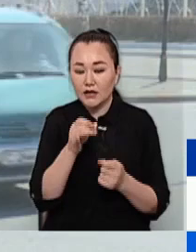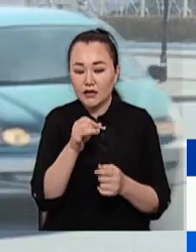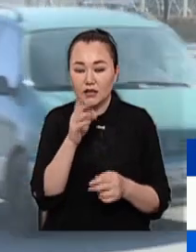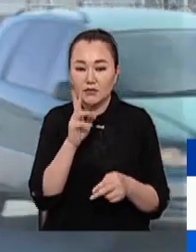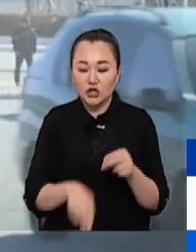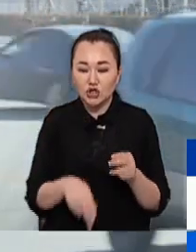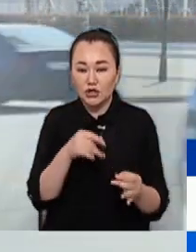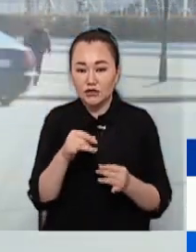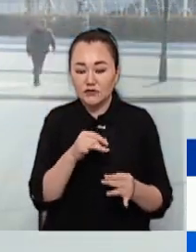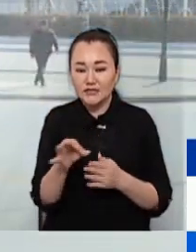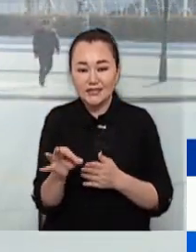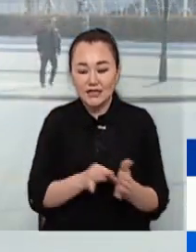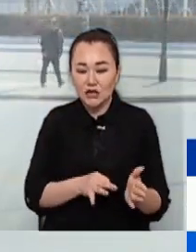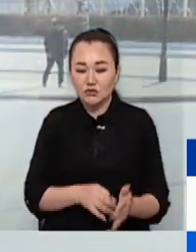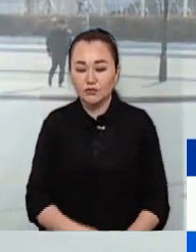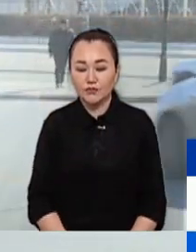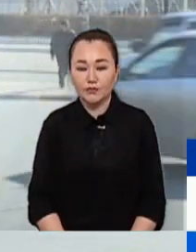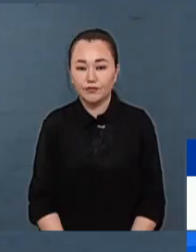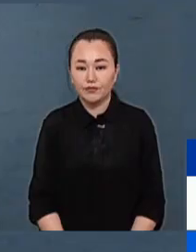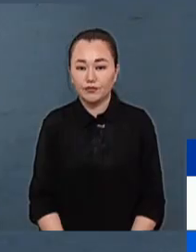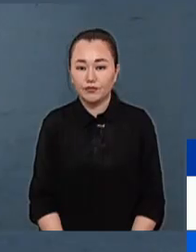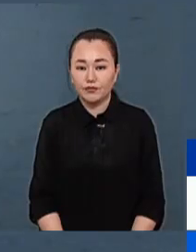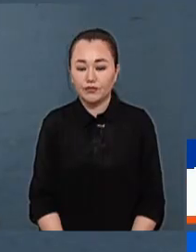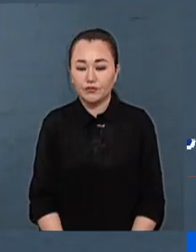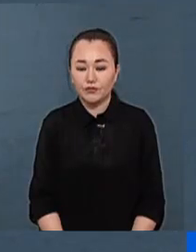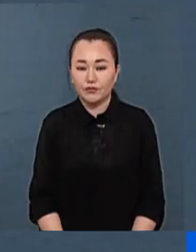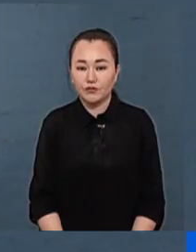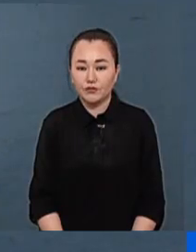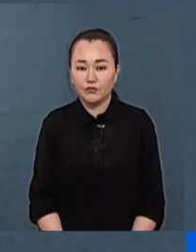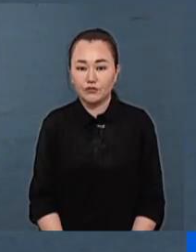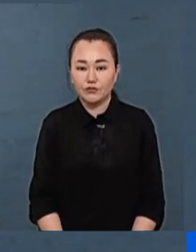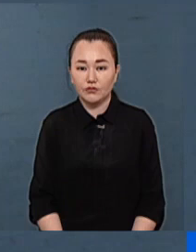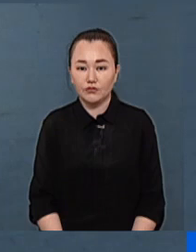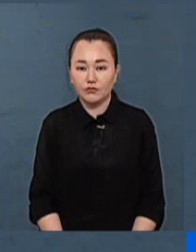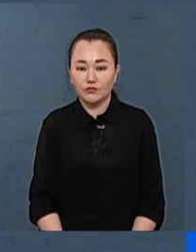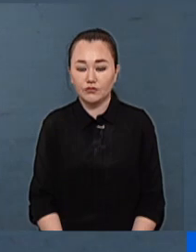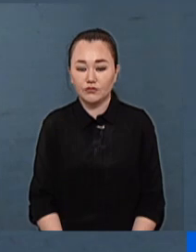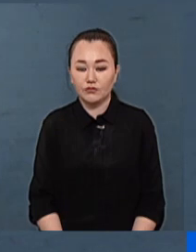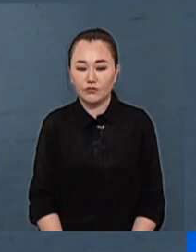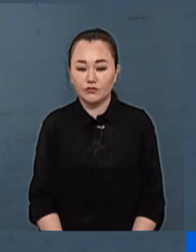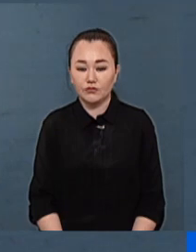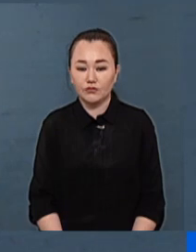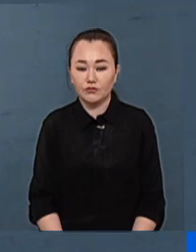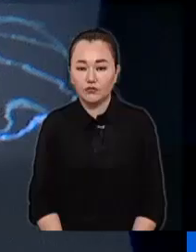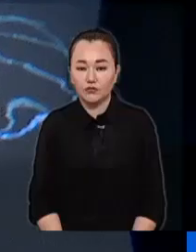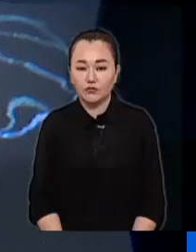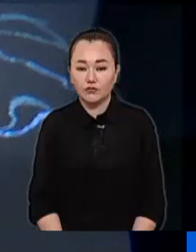прекращать разговор сразу. Айгерим Бегенова, Медет Кайыркенов, Акмолинская область, Информбюро.